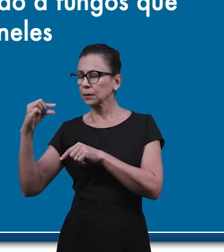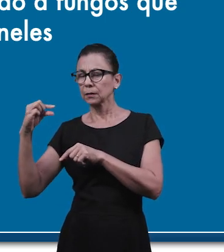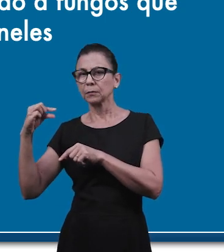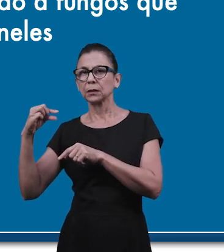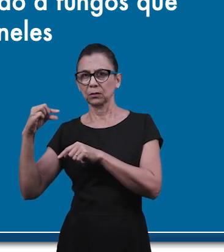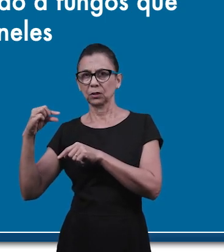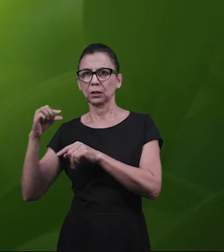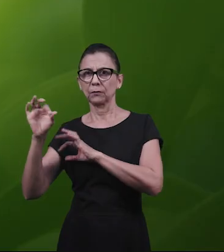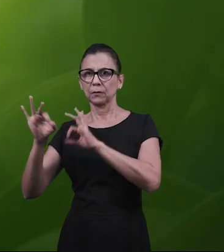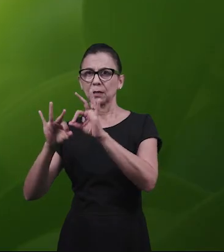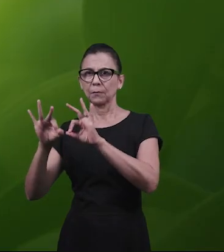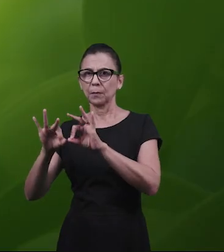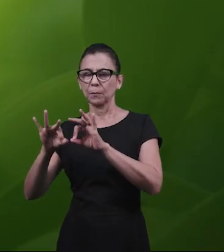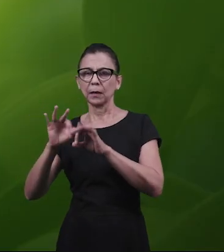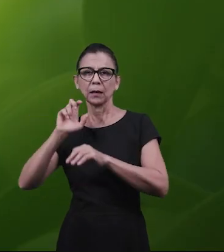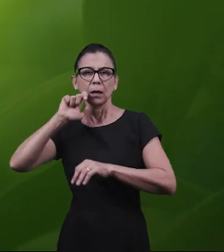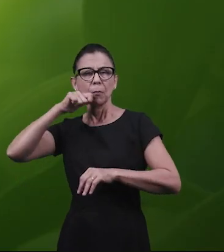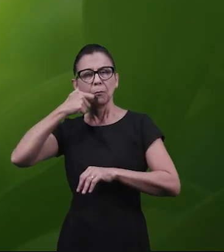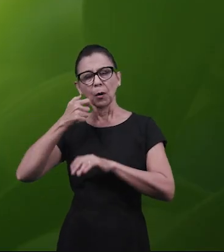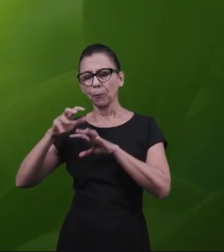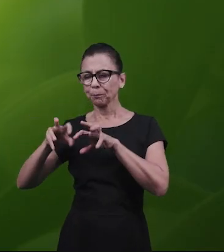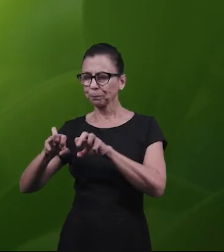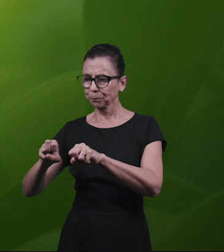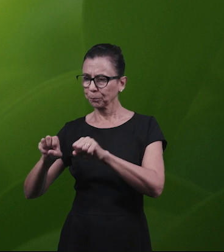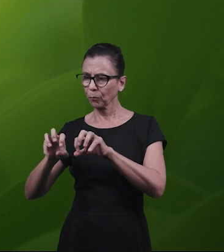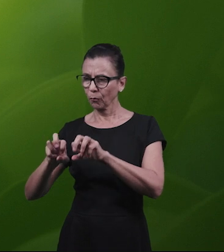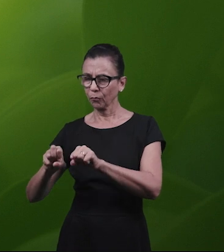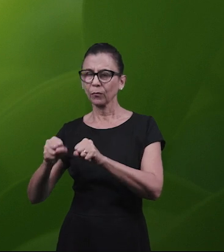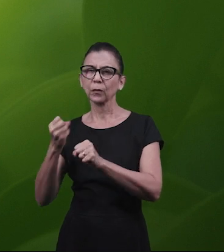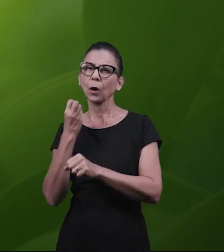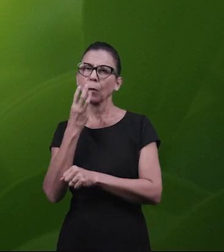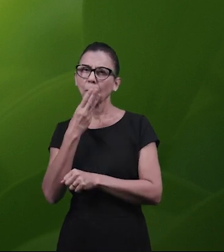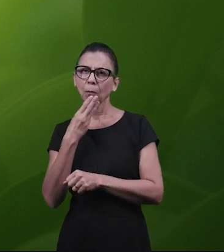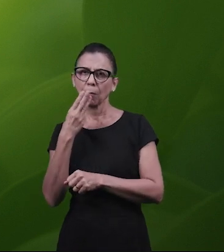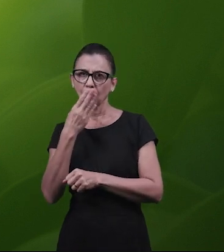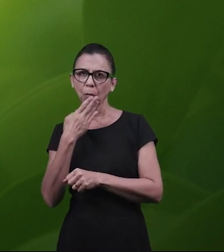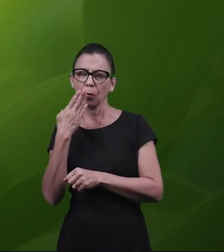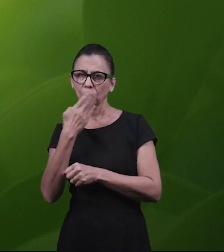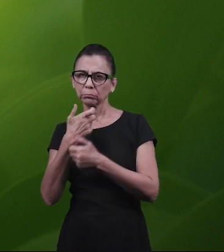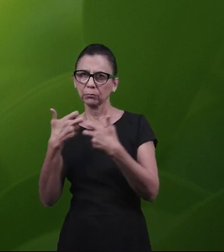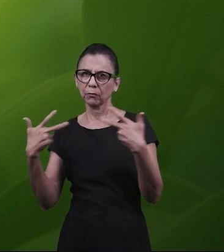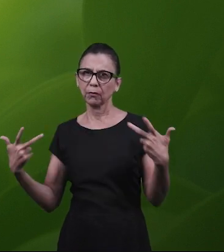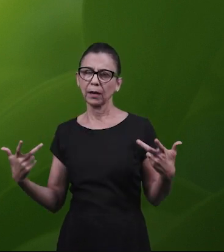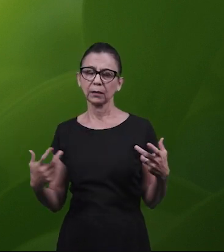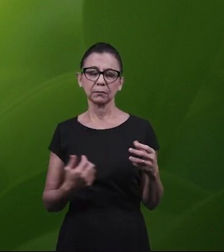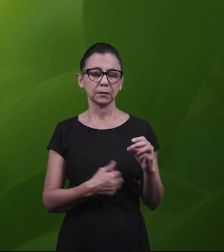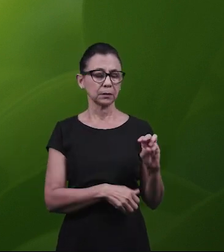un fruit qui n'est pas comestible. Parce que dans le fruit de l'ivraie,